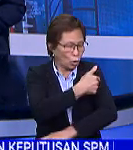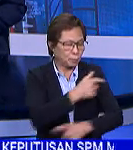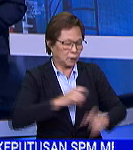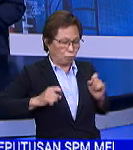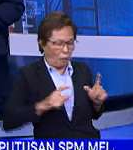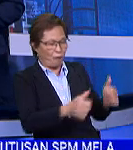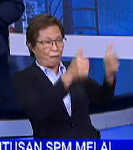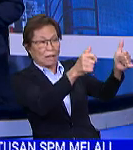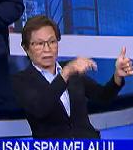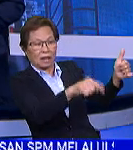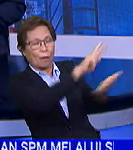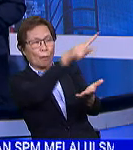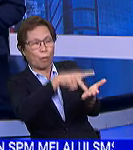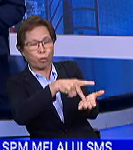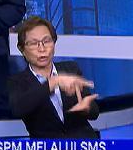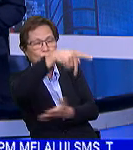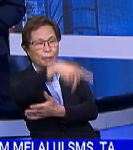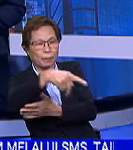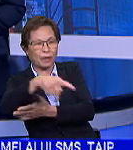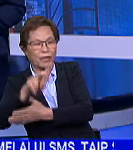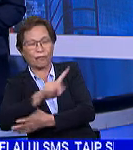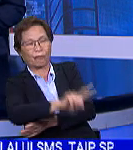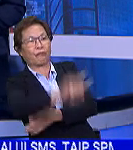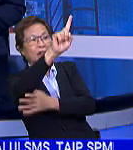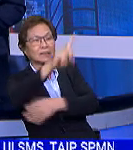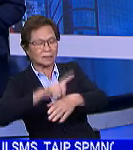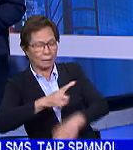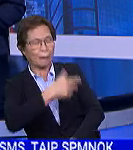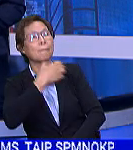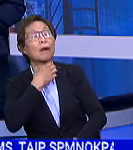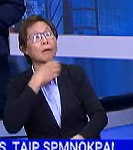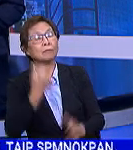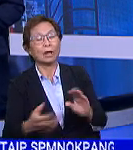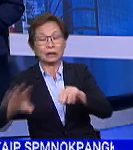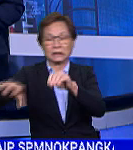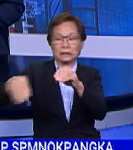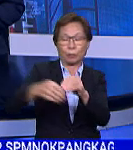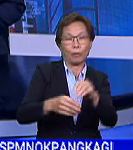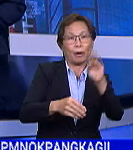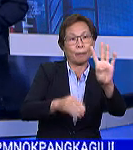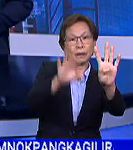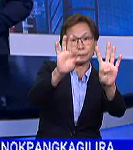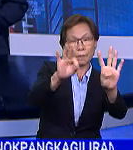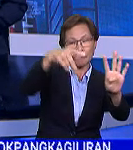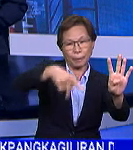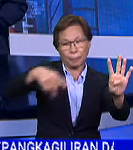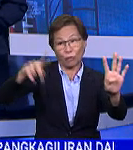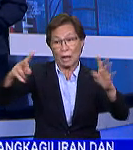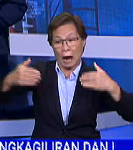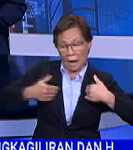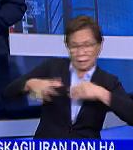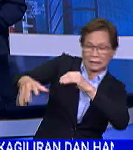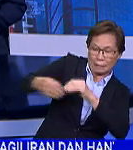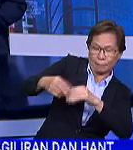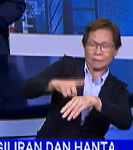yang beroperasi sebagai pusat pemberian vaksin PPV di Perak. Ia sebagai tambahan kepada 49 PPV setiap ada